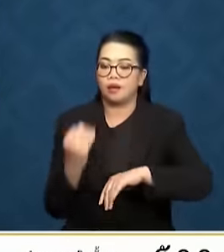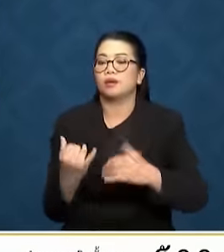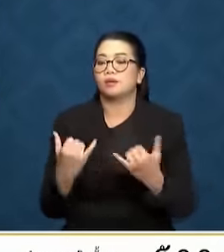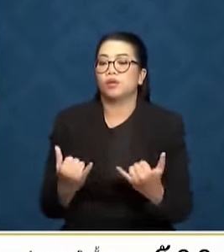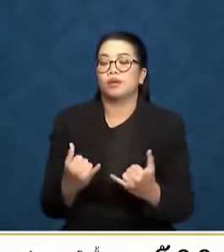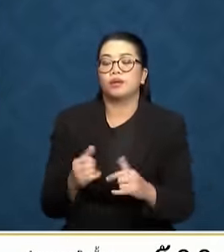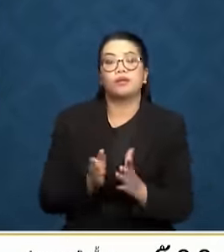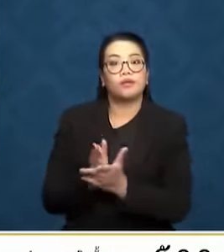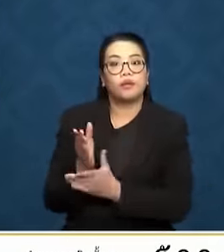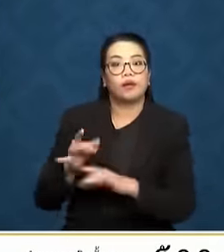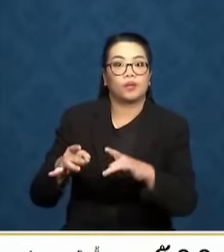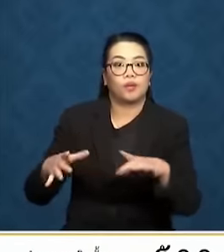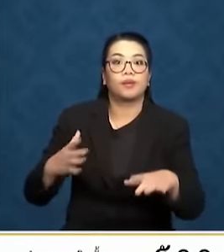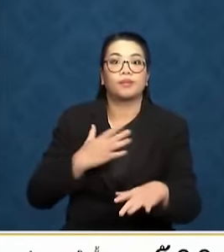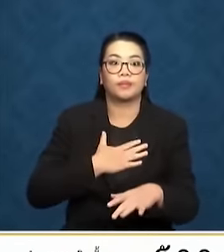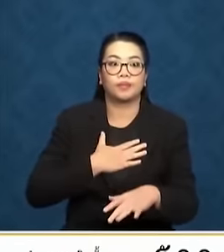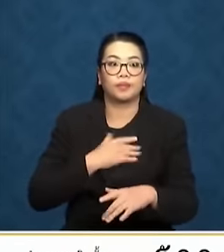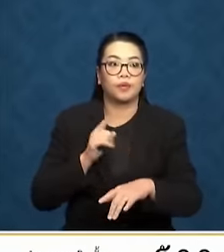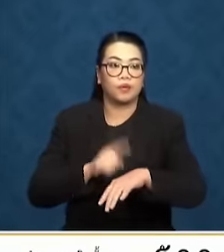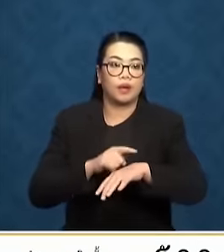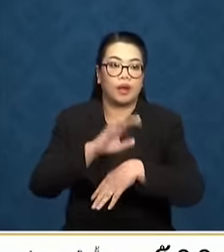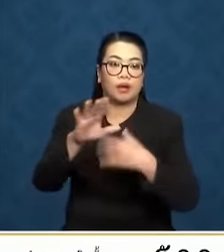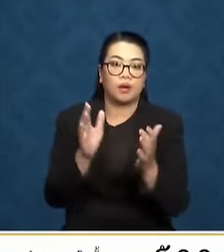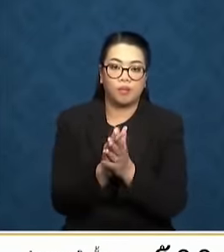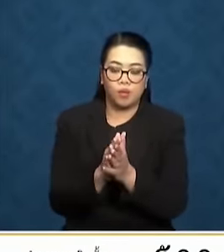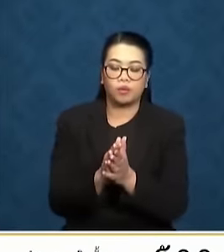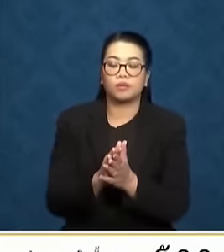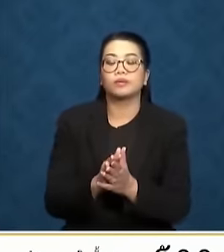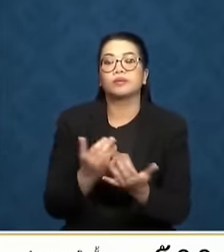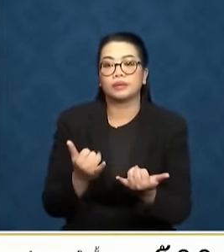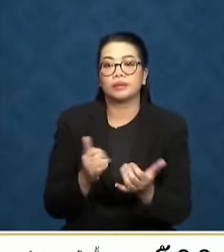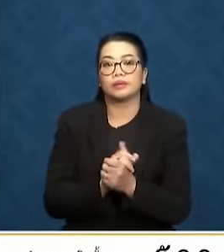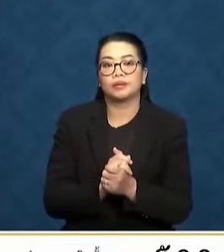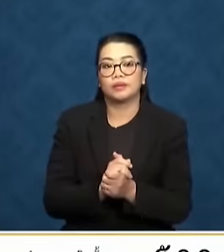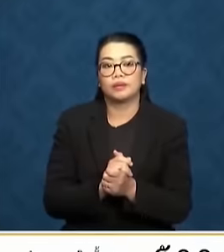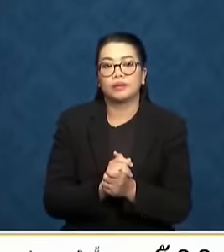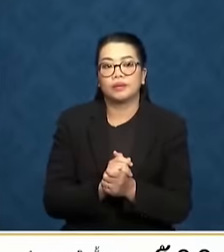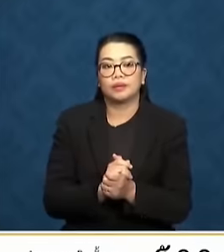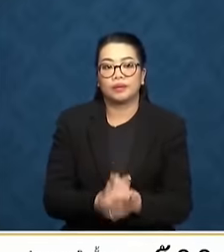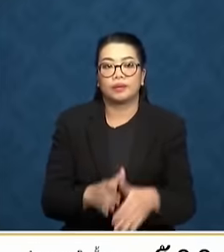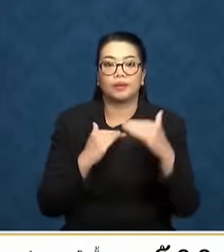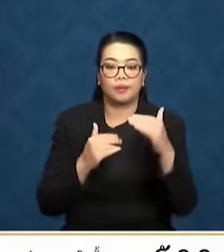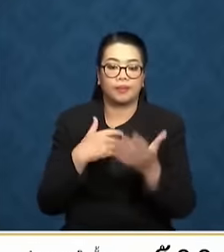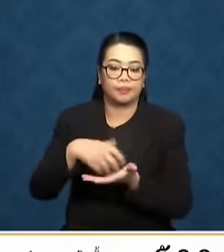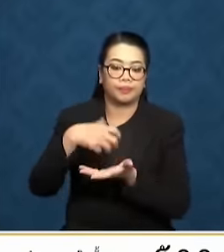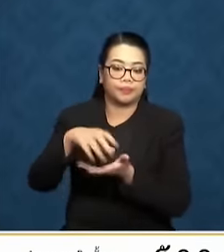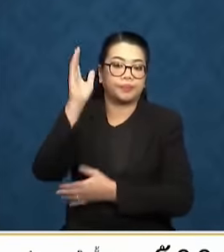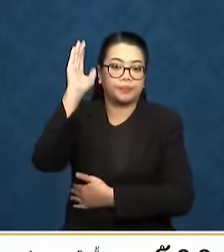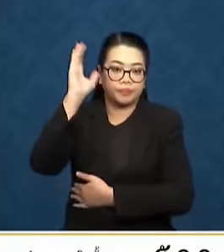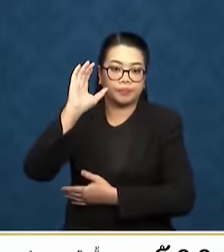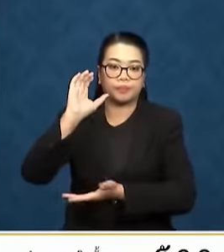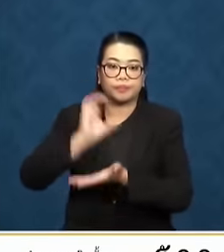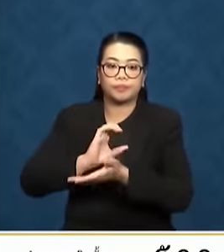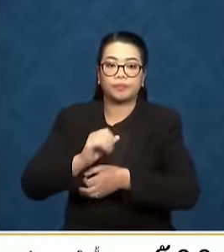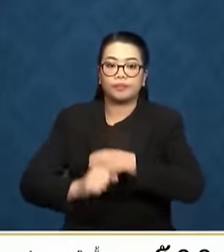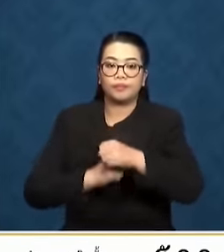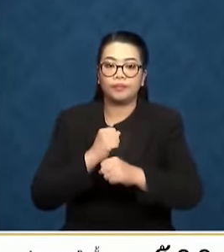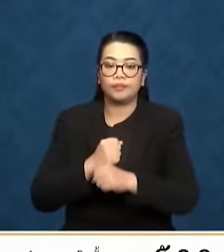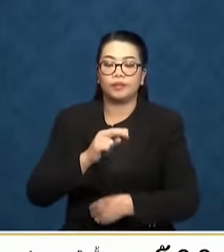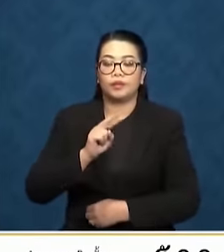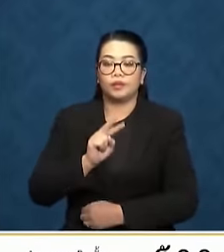ครับท่านประธานเวลาของทุกท่านในที่นี้มีค่าโดยการใช้กรอบการอภิปรายงบประมาณปี